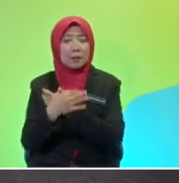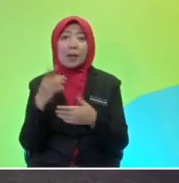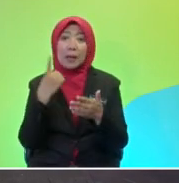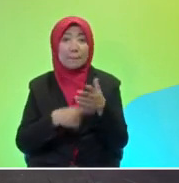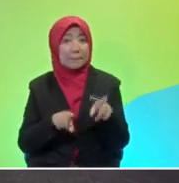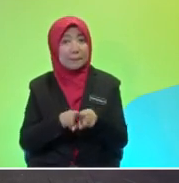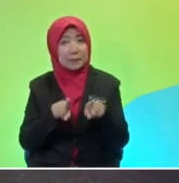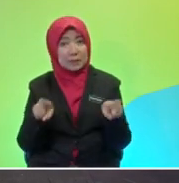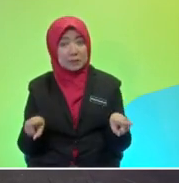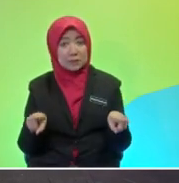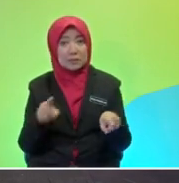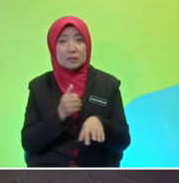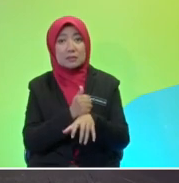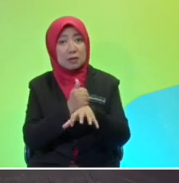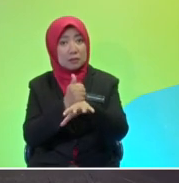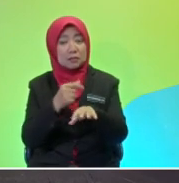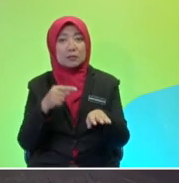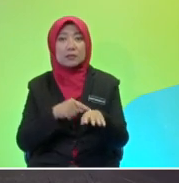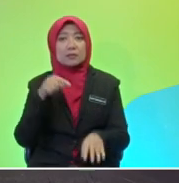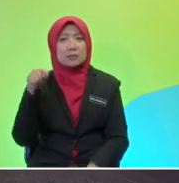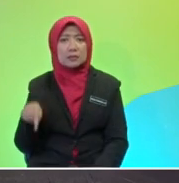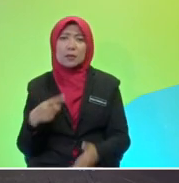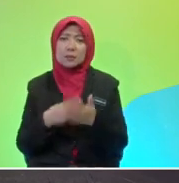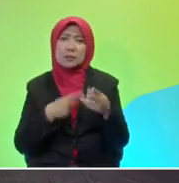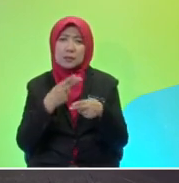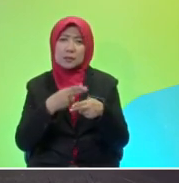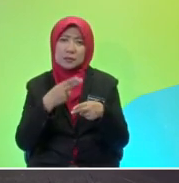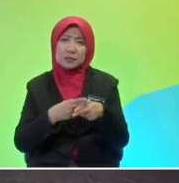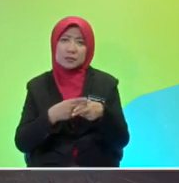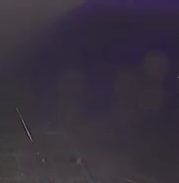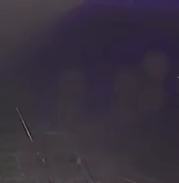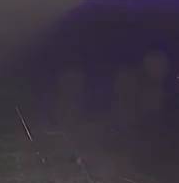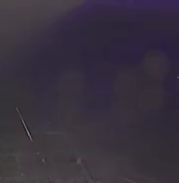sembuh serangga di sini ya Hmm dan Apa ini Nama mereka